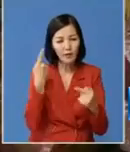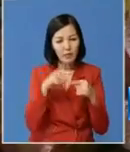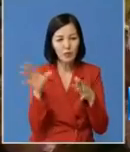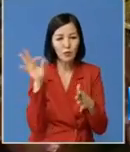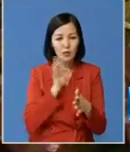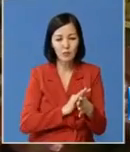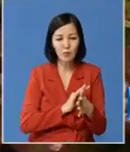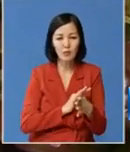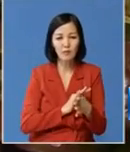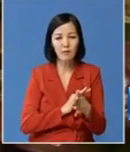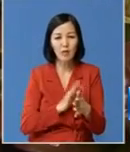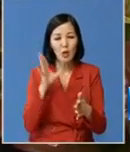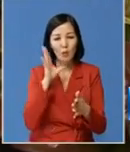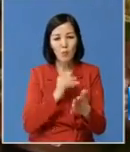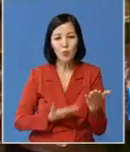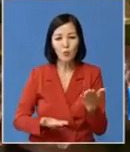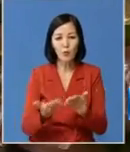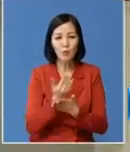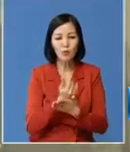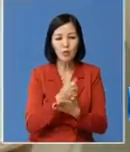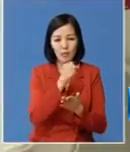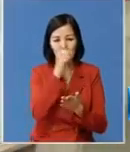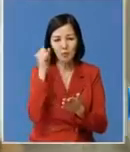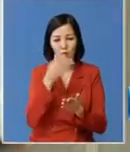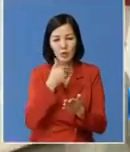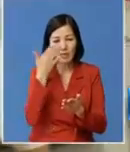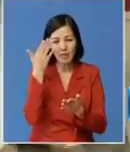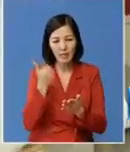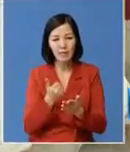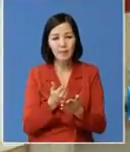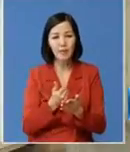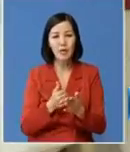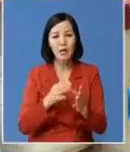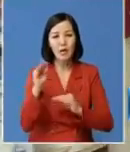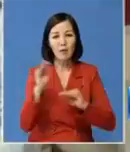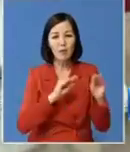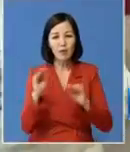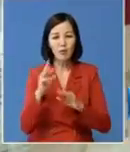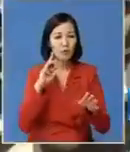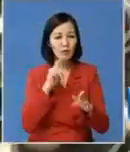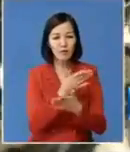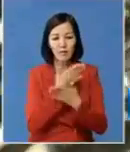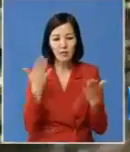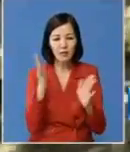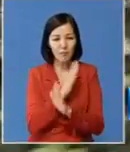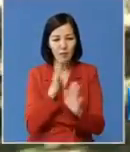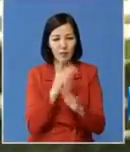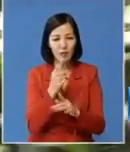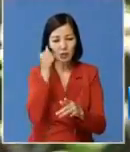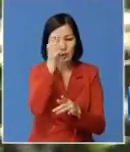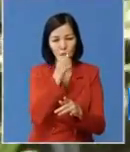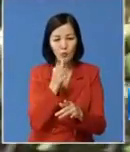и зданиям аграрии могут получать урожаи как зимой, так и летом. К тому же оборудование не вредит окружающей среде. В год получает